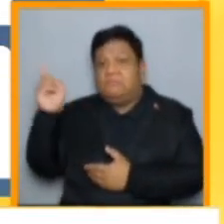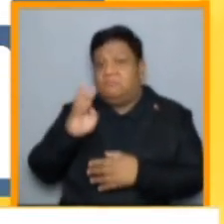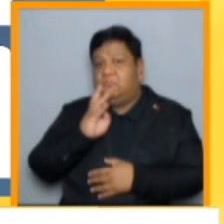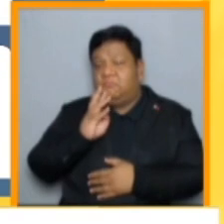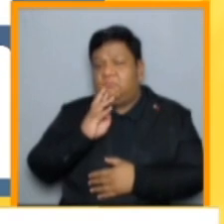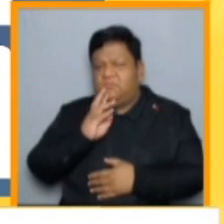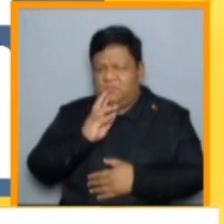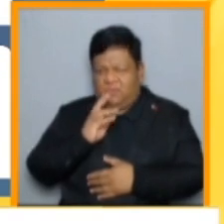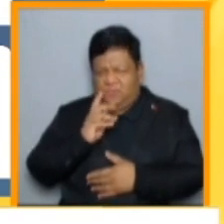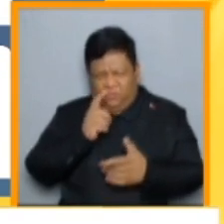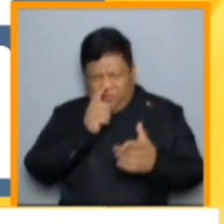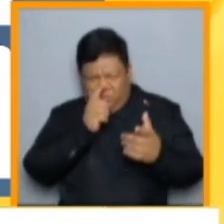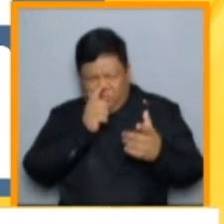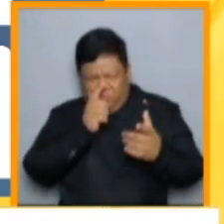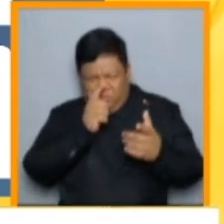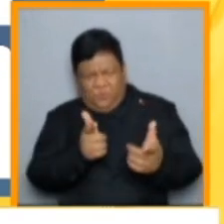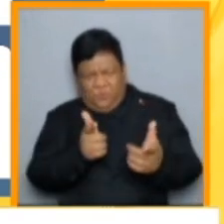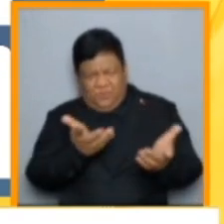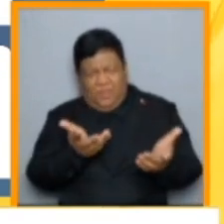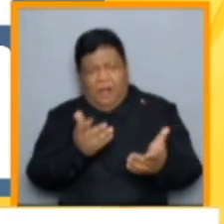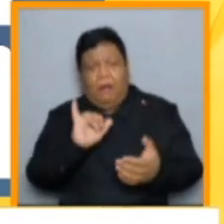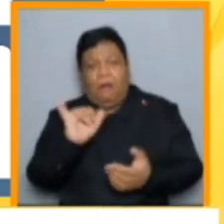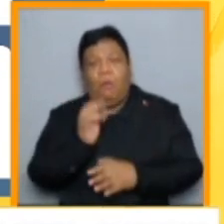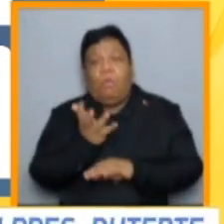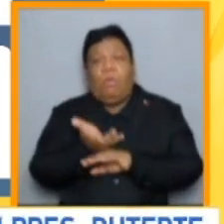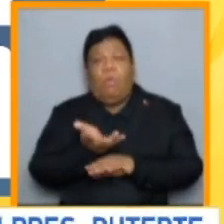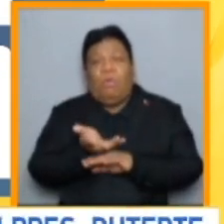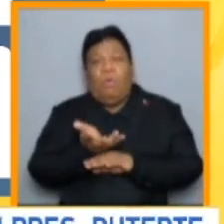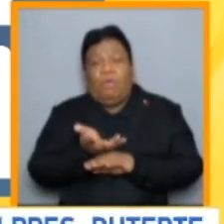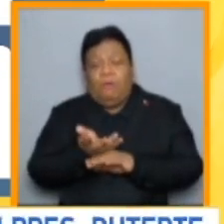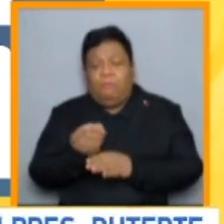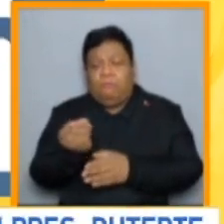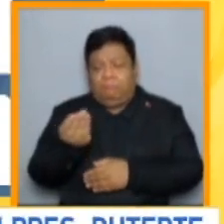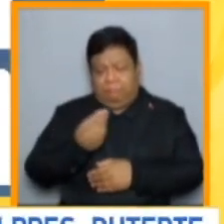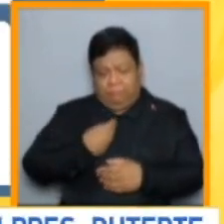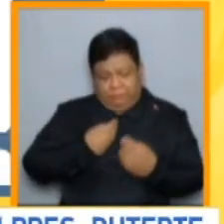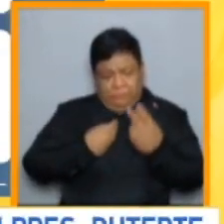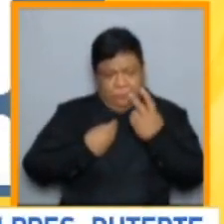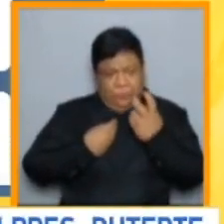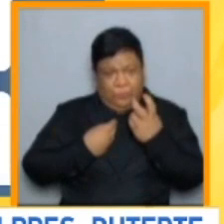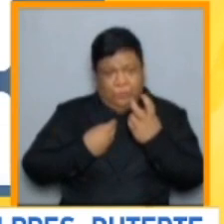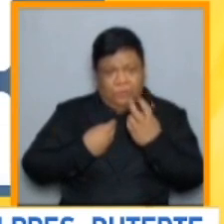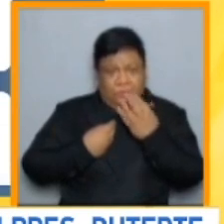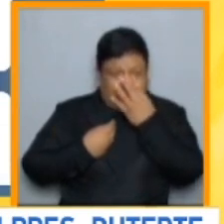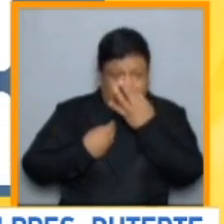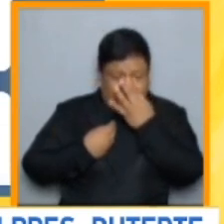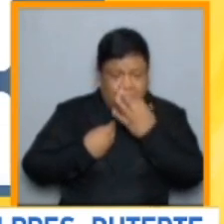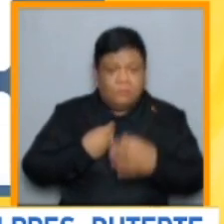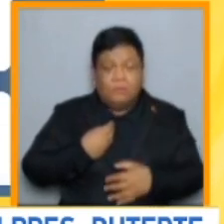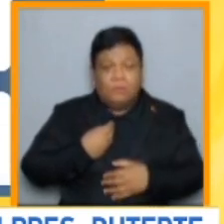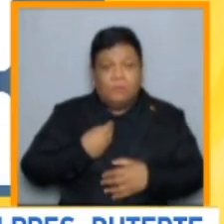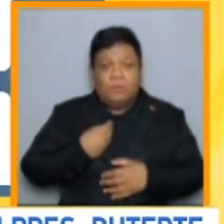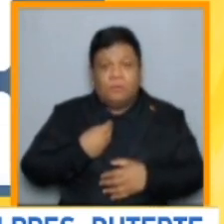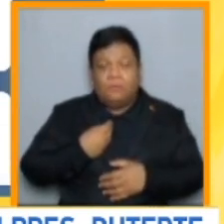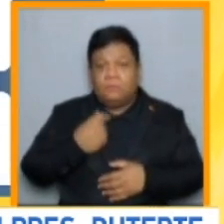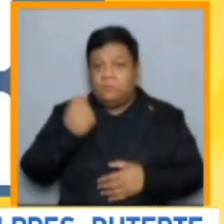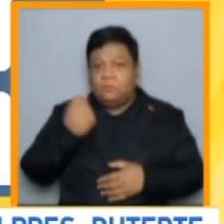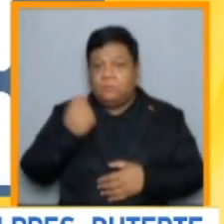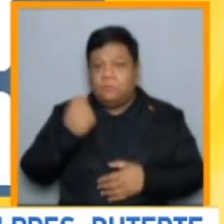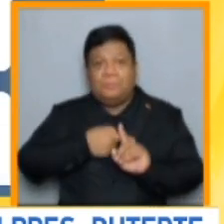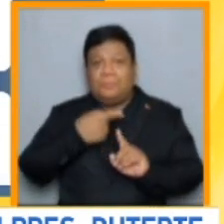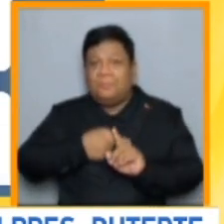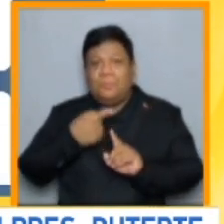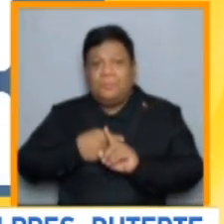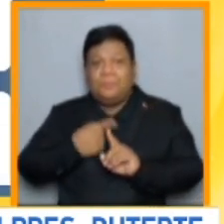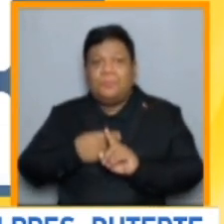limos lang daw ito para sa mga mahihirap na makakatanggap. Kahit wala raw buwan ng ayuda, basta pababain na lang ang presyo ng mga